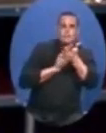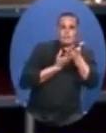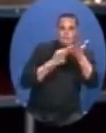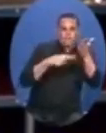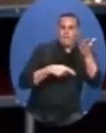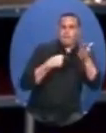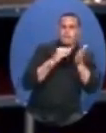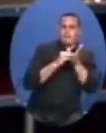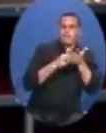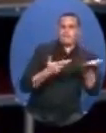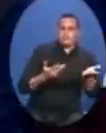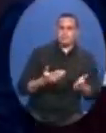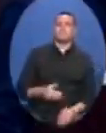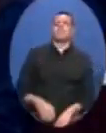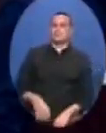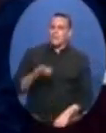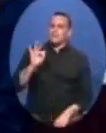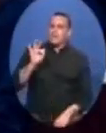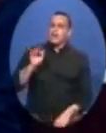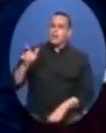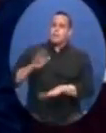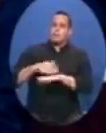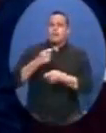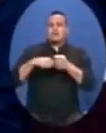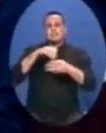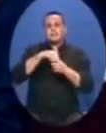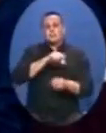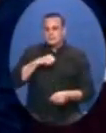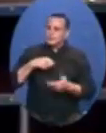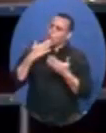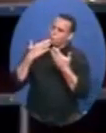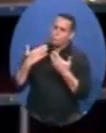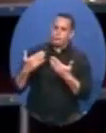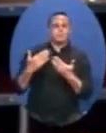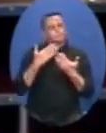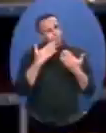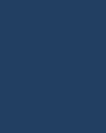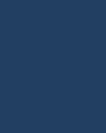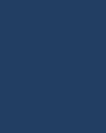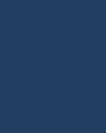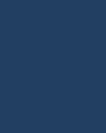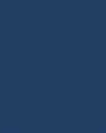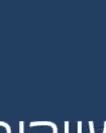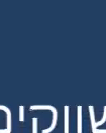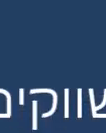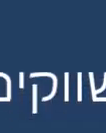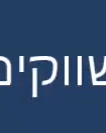אין לך את זה עדיין. עדיין לא. טל רשף, מומחה לעסקים וסין, תודה רבה לך שהגעת. תודה לכם.